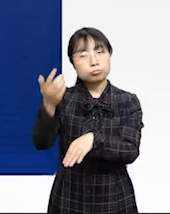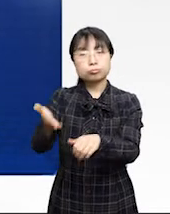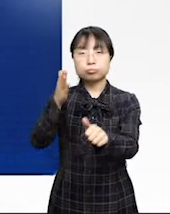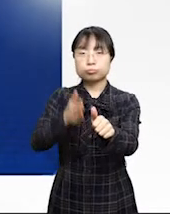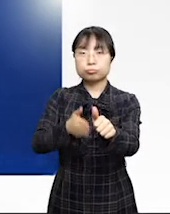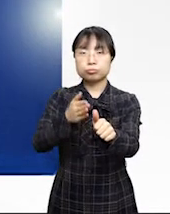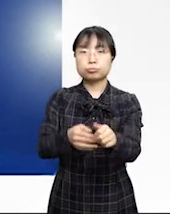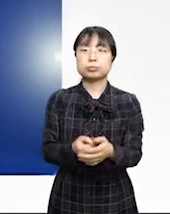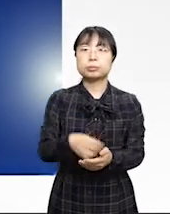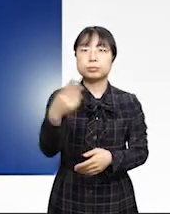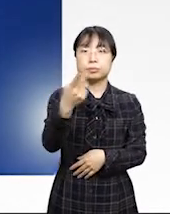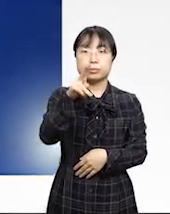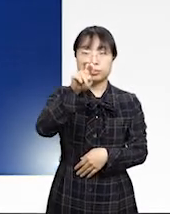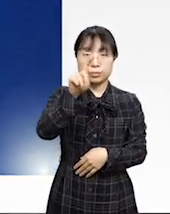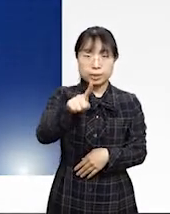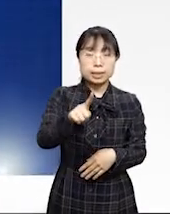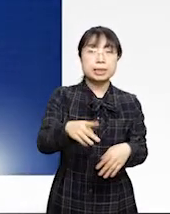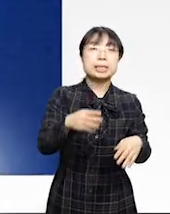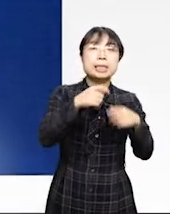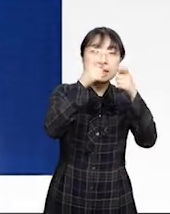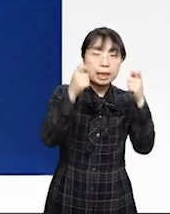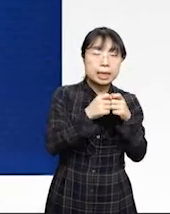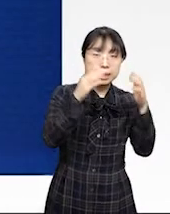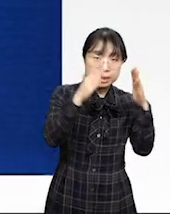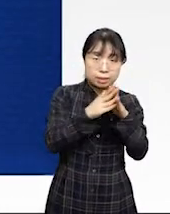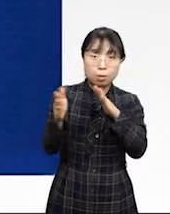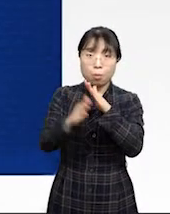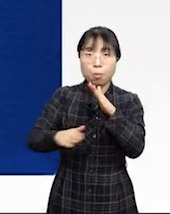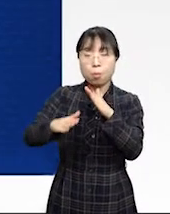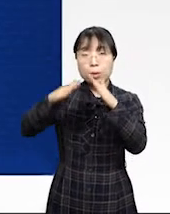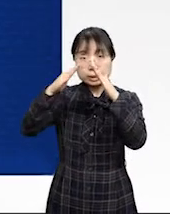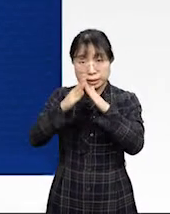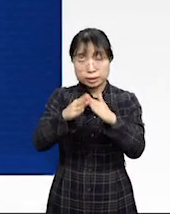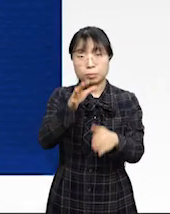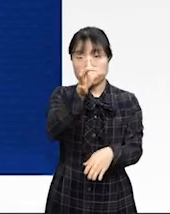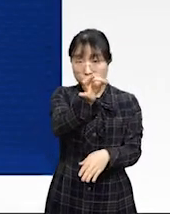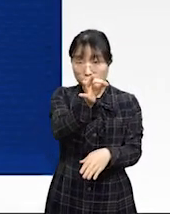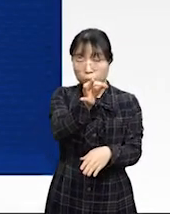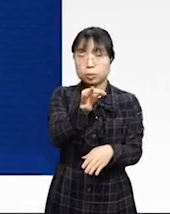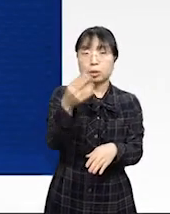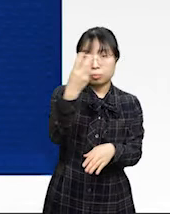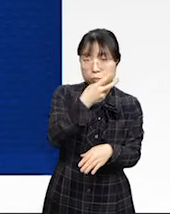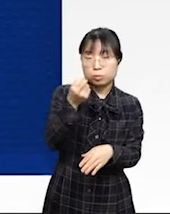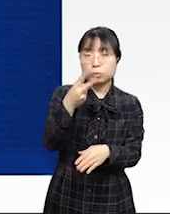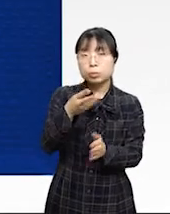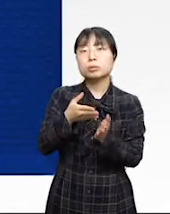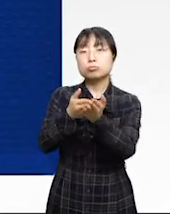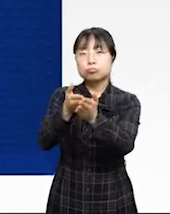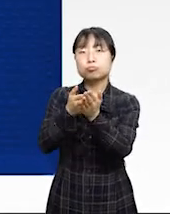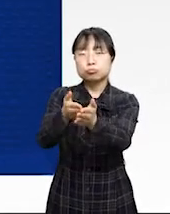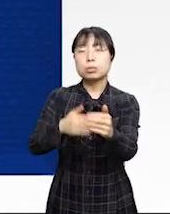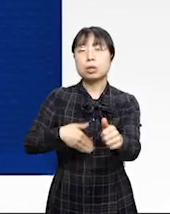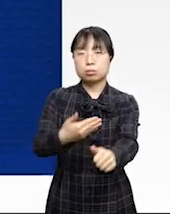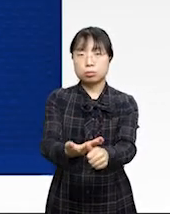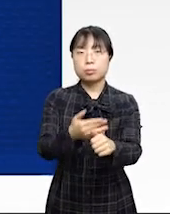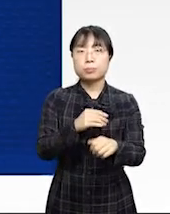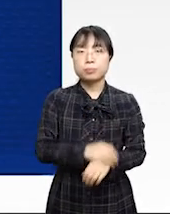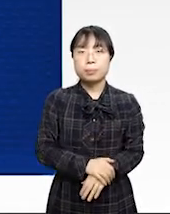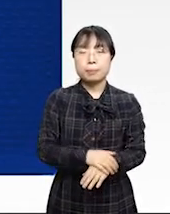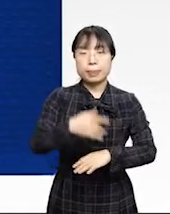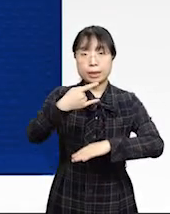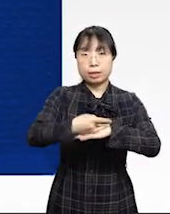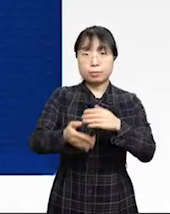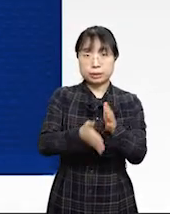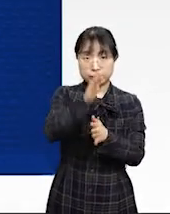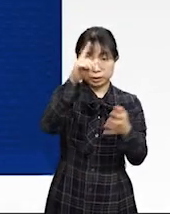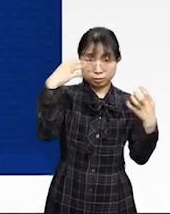2021년 개별 및 공동주택 가격 열람 및 의견 제출에 대한 안내입니다. 의견은 의왕시청 세정과 재산세팀